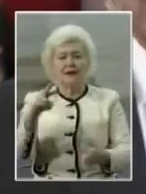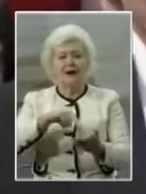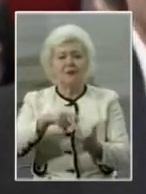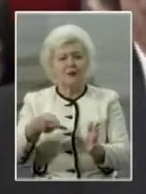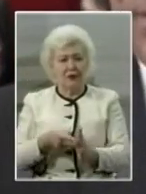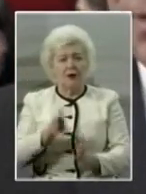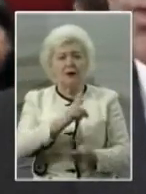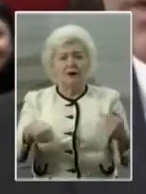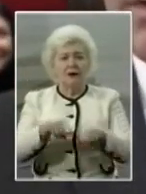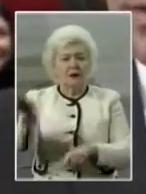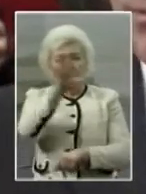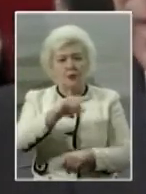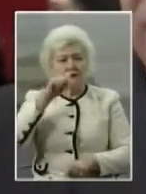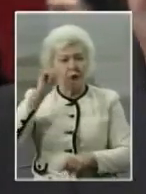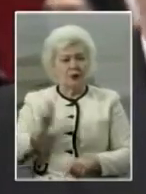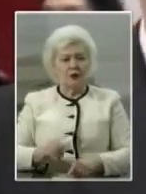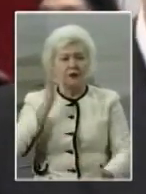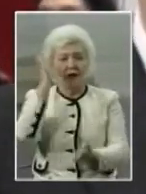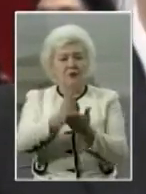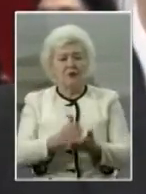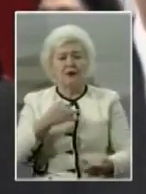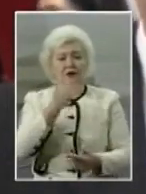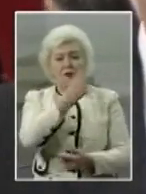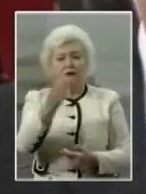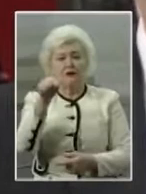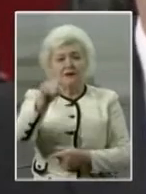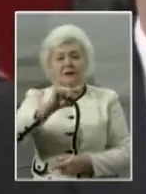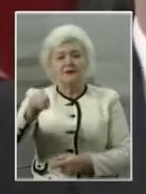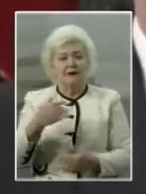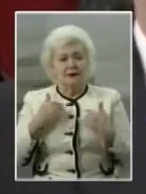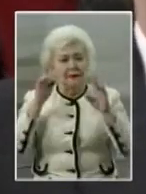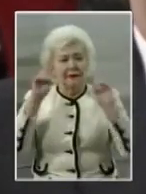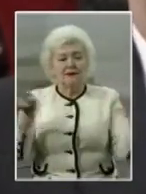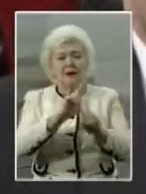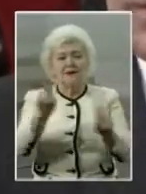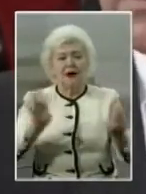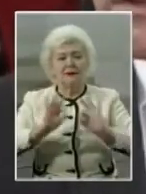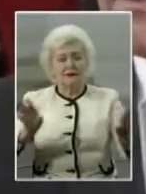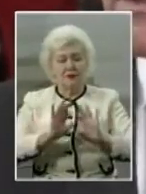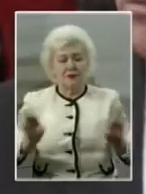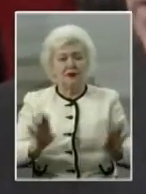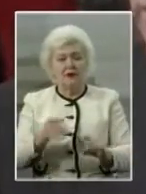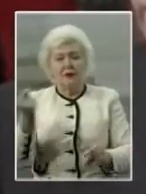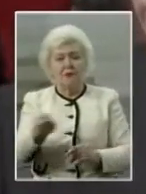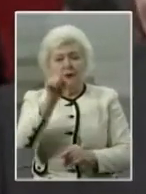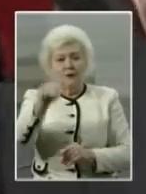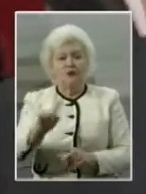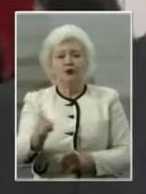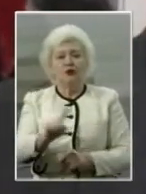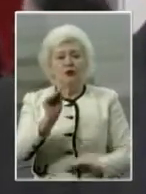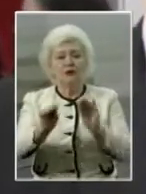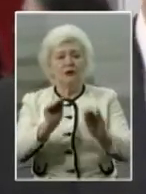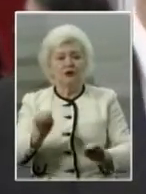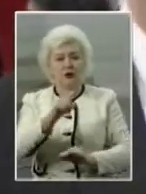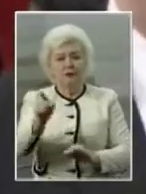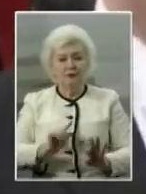спланована, така по всій Україні прямо. Ну ви подивіться на ці вимоги. Я навіть не знаю, як це коментувати. Мало того, чого ви влаштовуєте